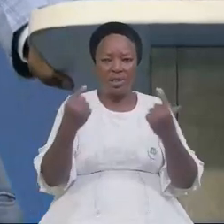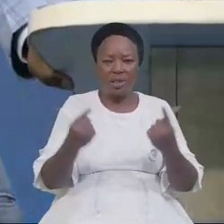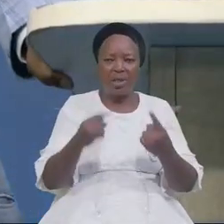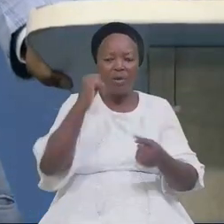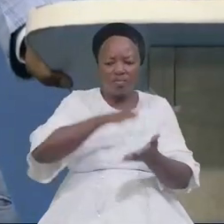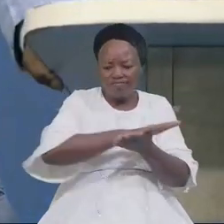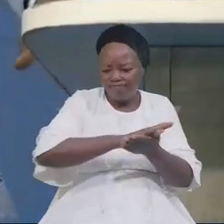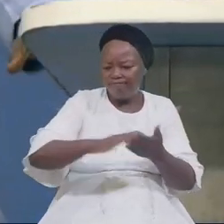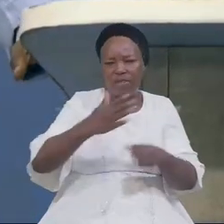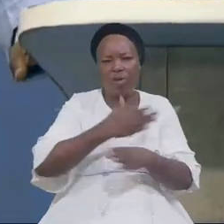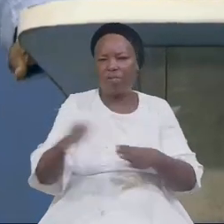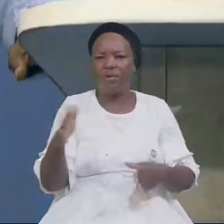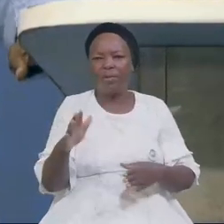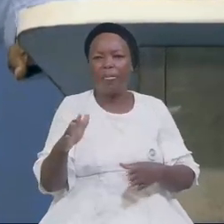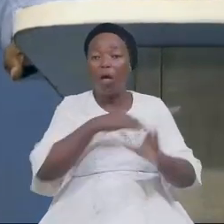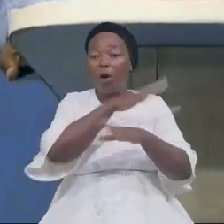sera effacée.